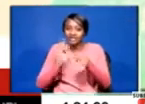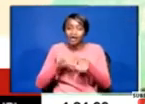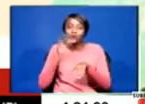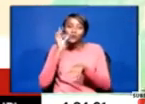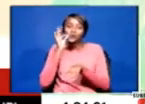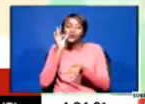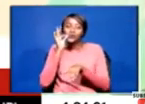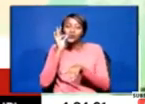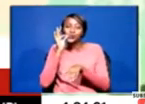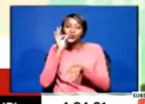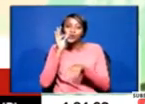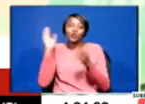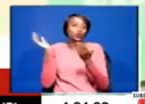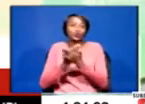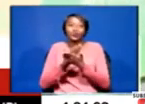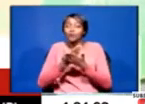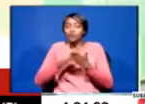uchafu kwa tumbo.